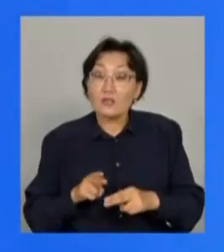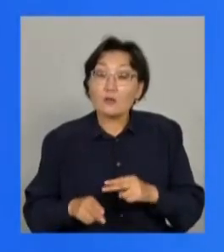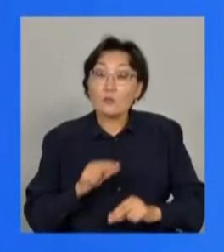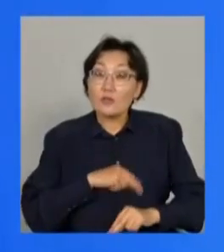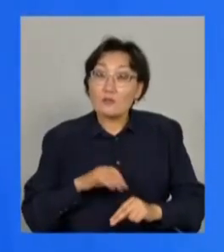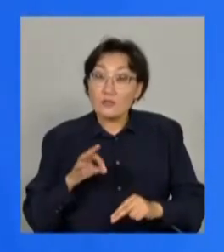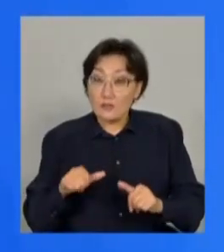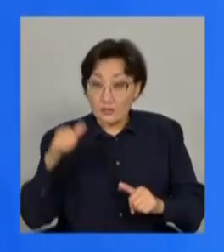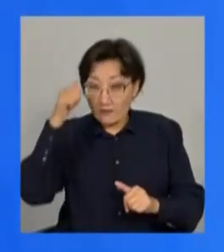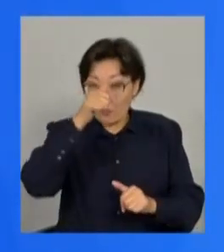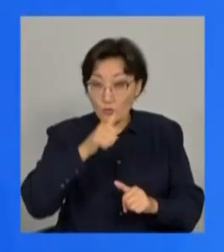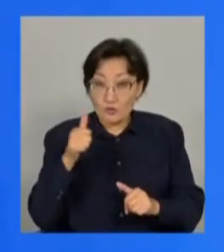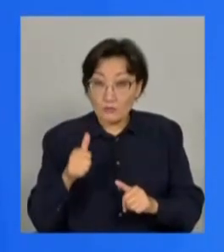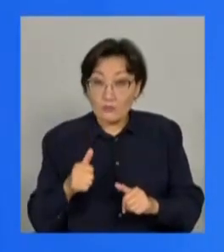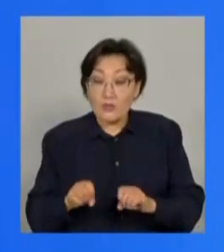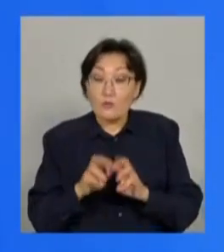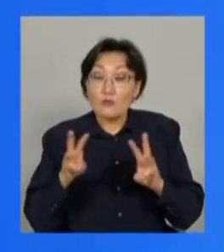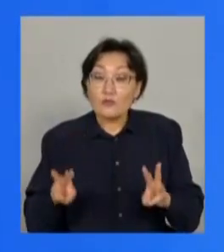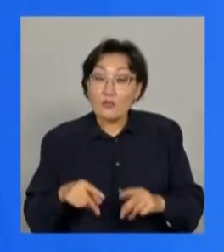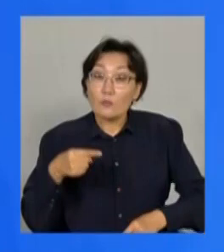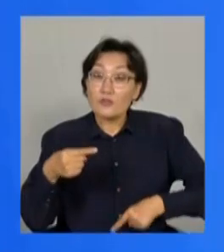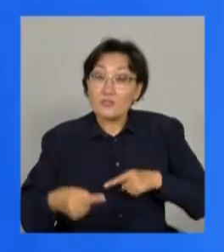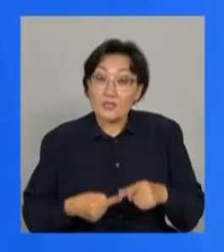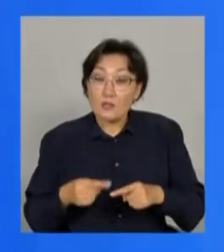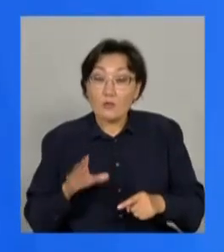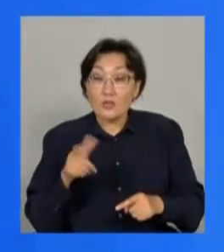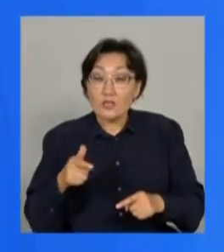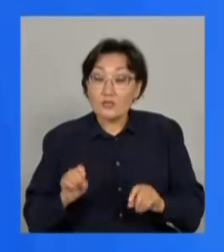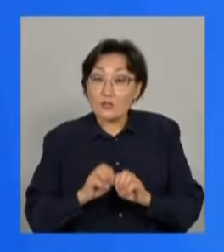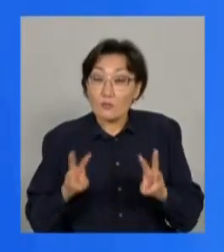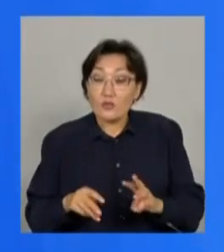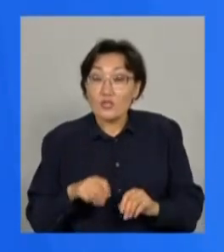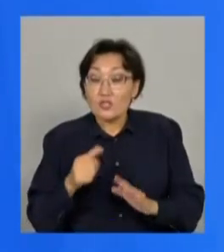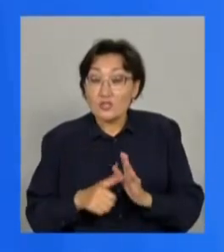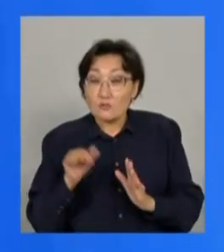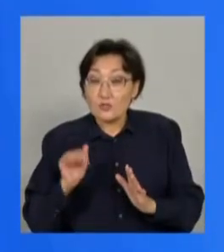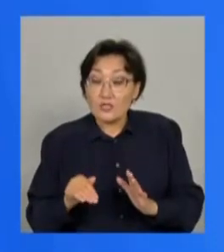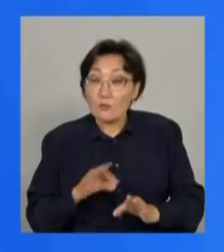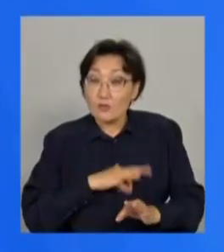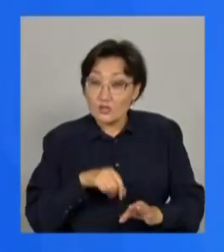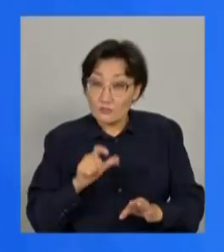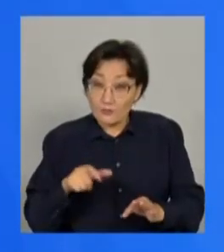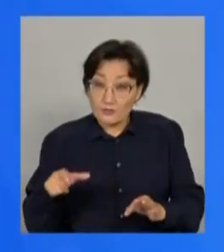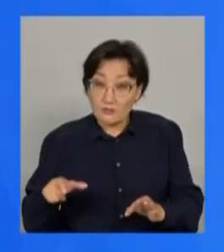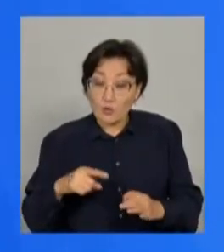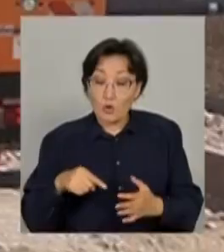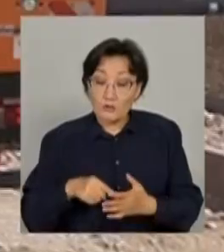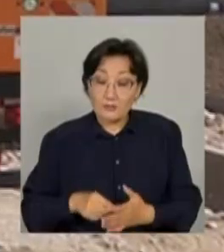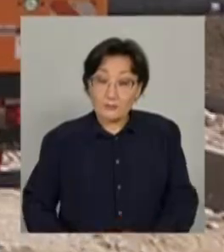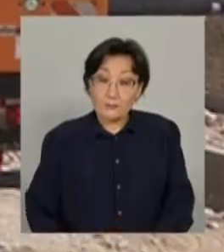в октябре этого года. Это обеспечит бесперебойным газоснабжением 16 тысяч потребителей в городе.